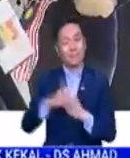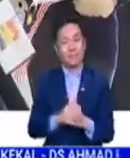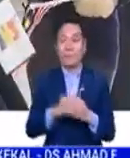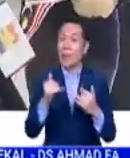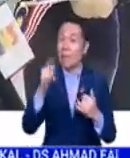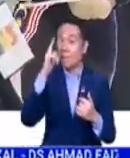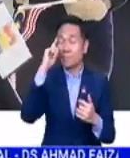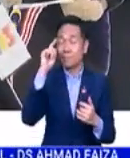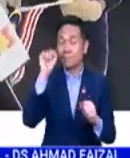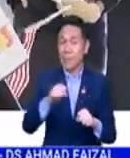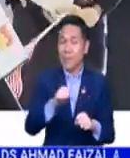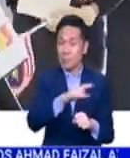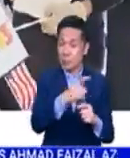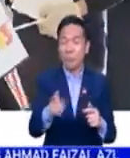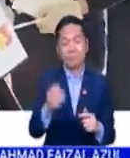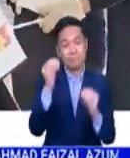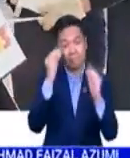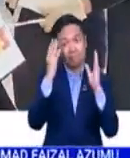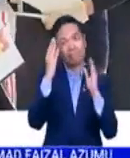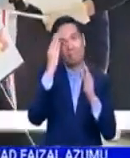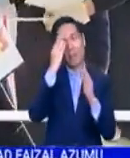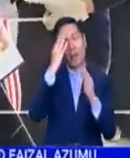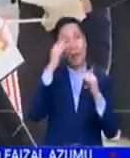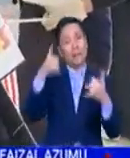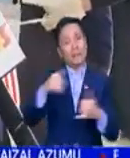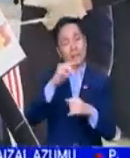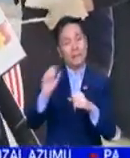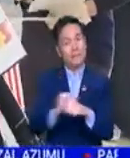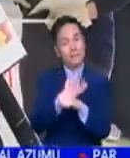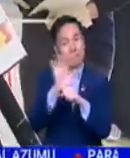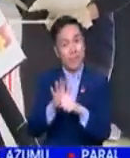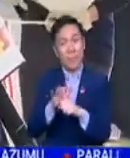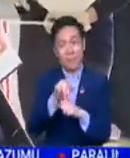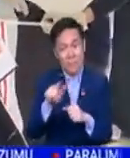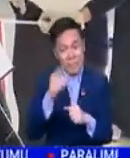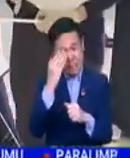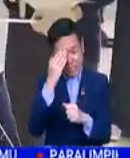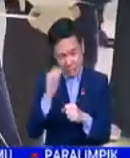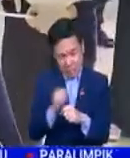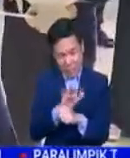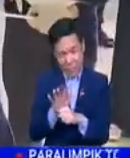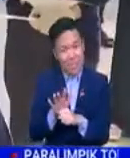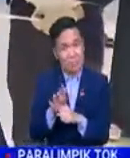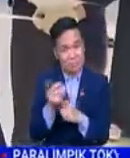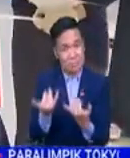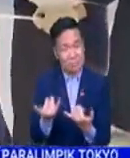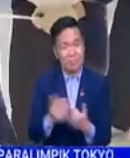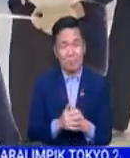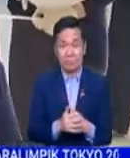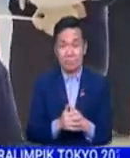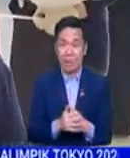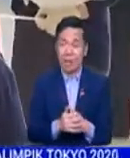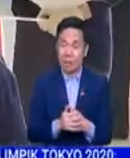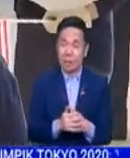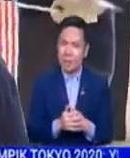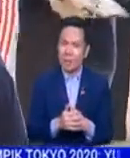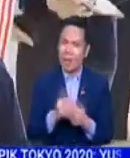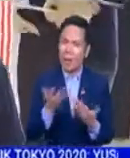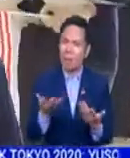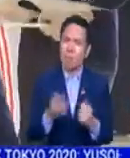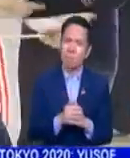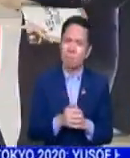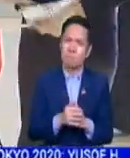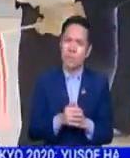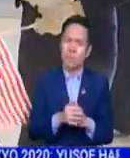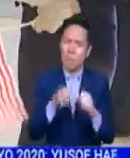percaya semua telah cakna dengan apa yang telah berlaku di negara kita dengan wabak COVID-19, dan saya yakin dan percaya kita akan